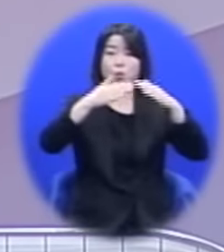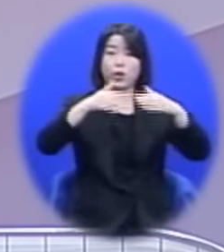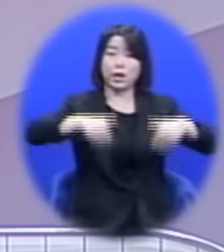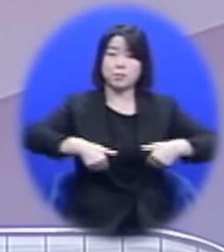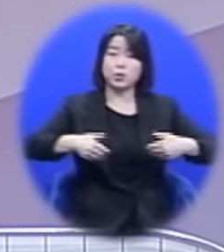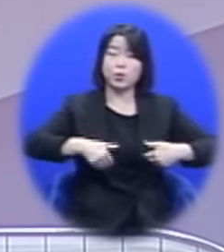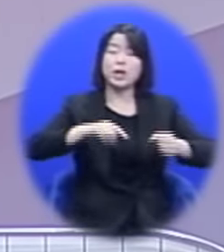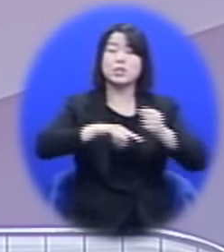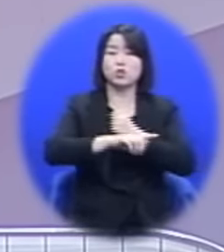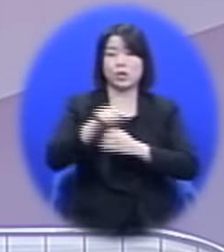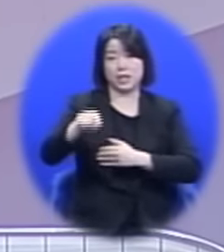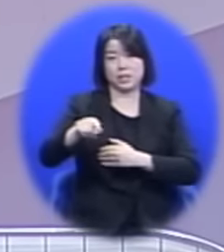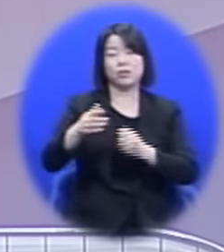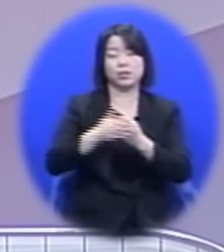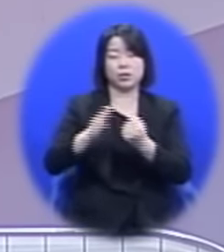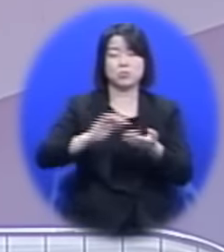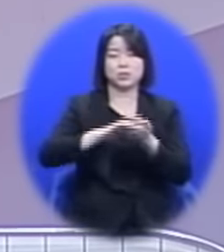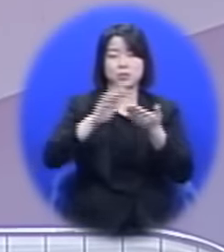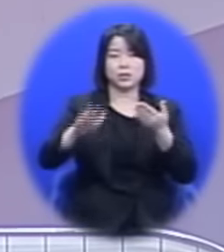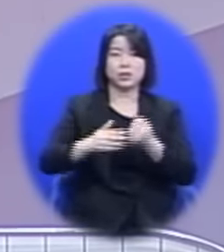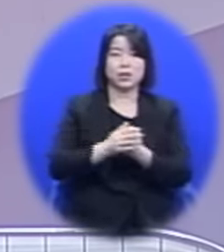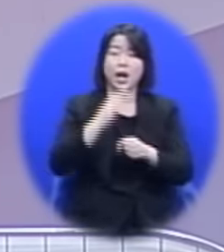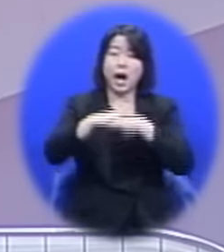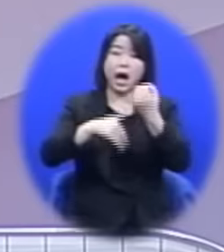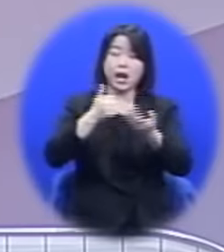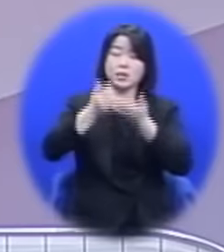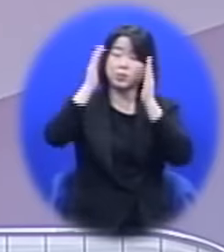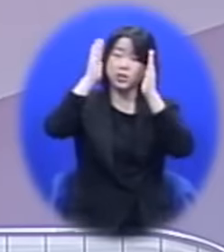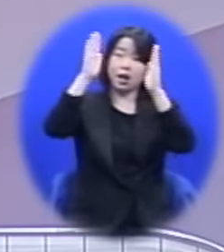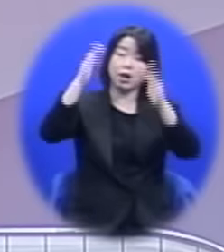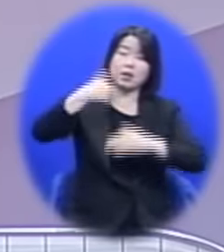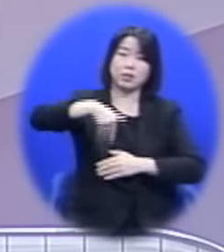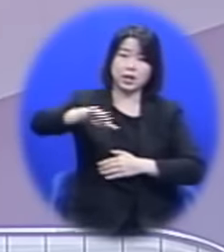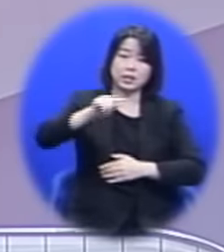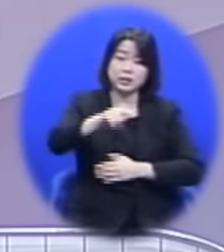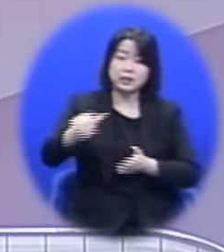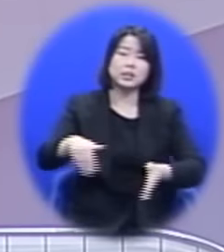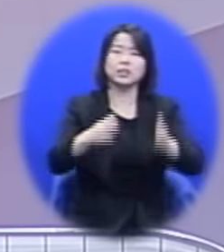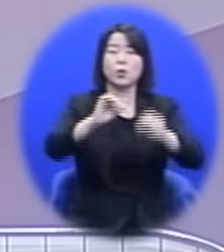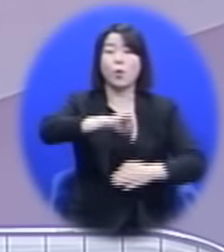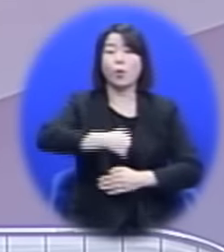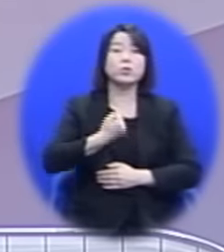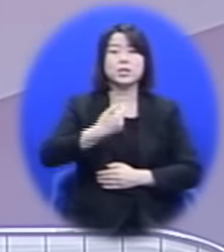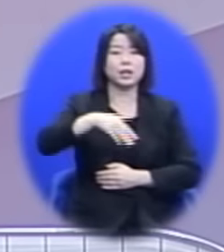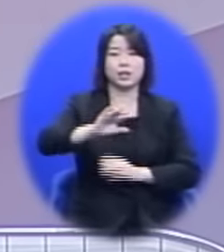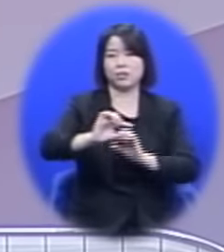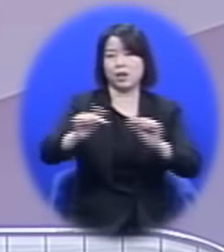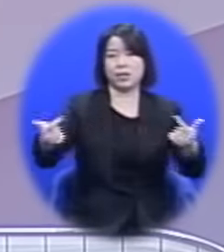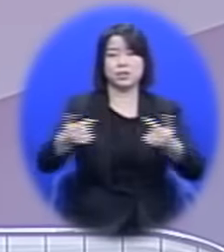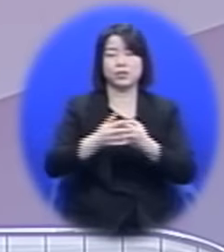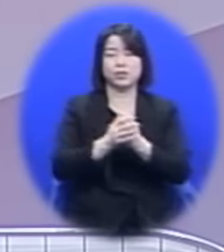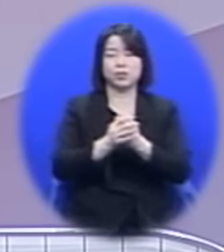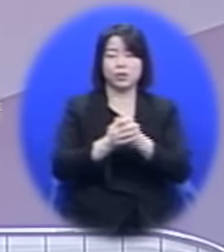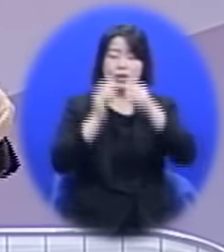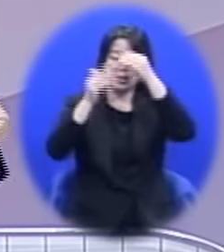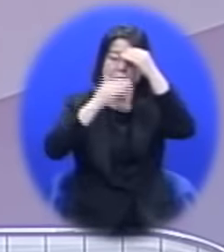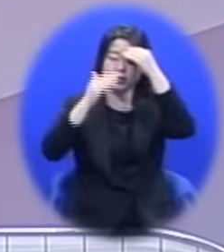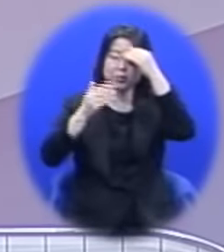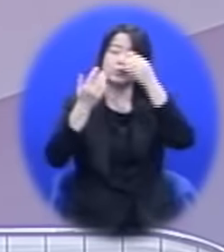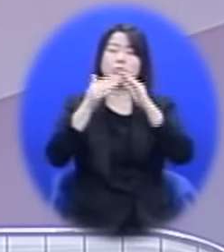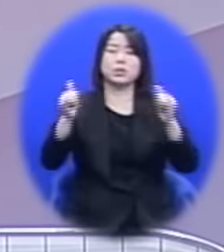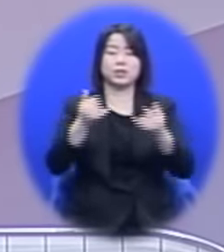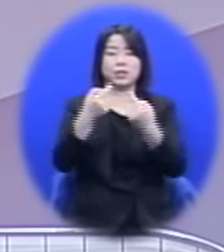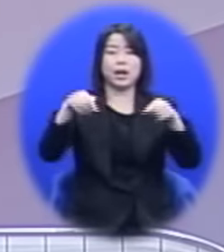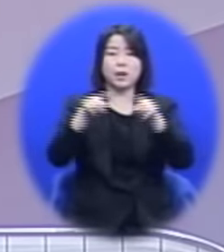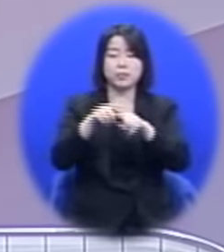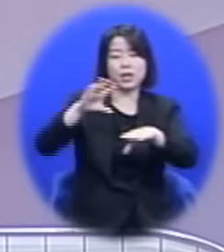그 까닭이에요. 하나님을 향하여 가는 그 길은 혼자 가는 길이 아닙니다. 성도들이 같이 손을 잡고